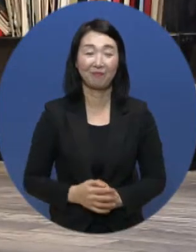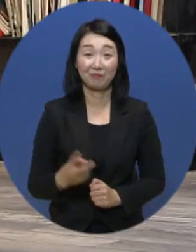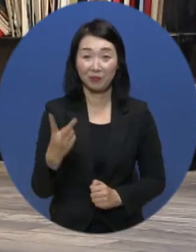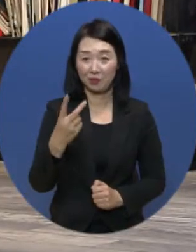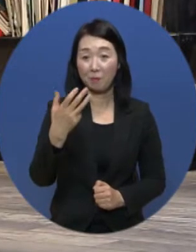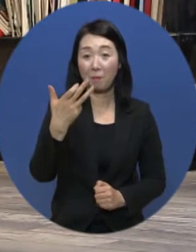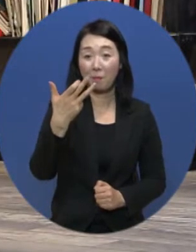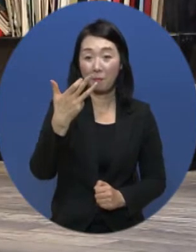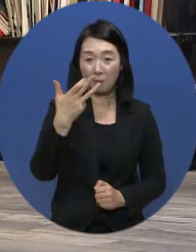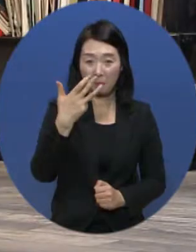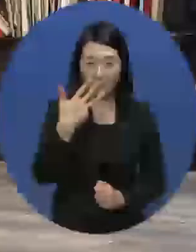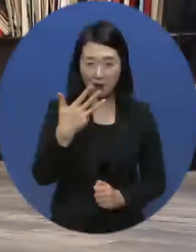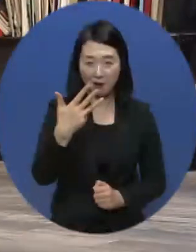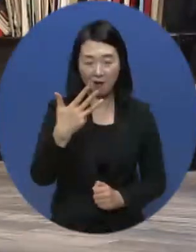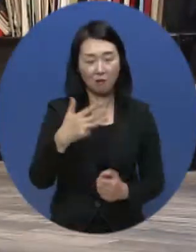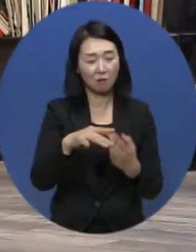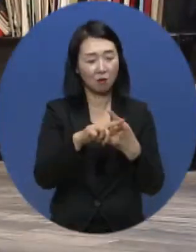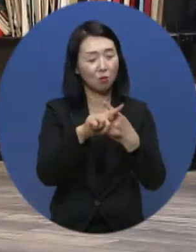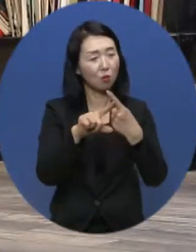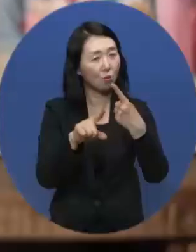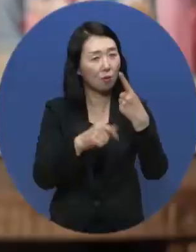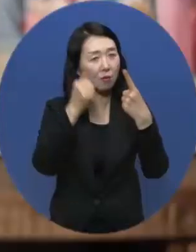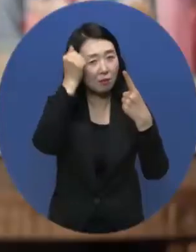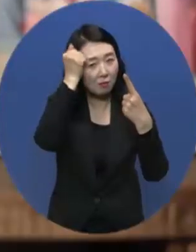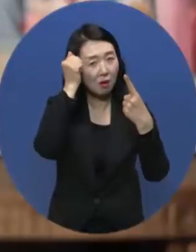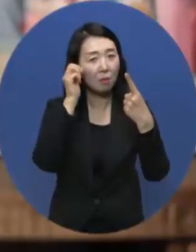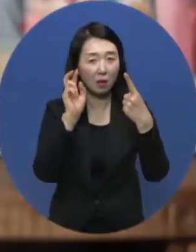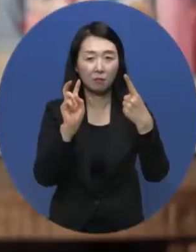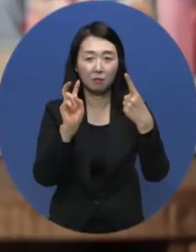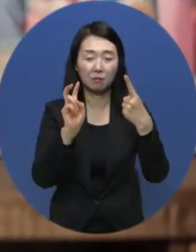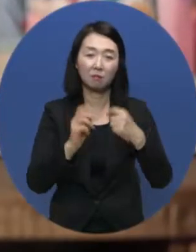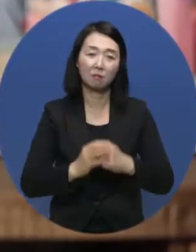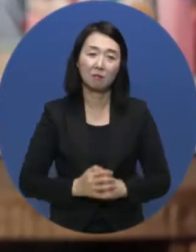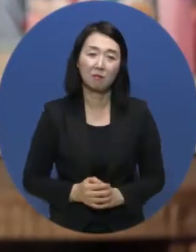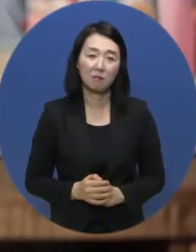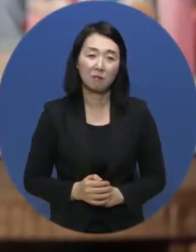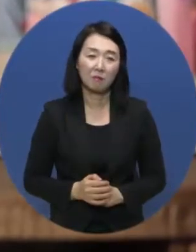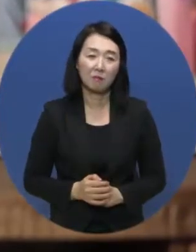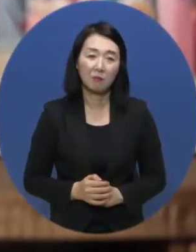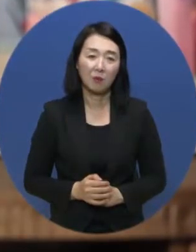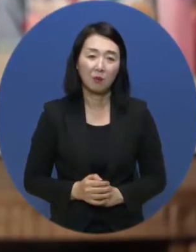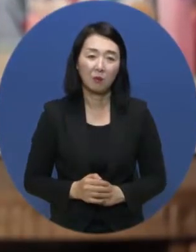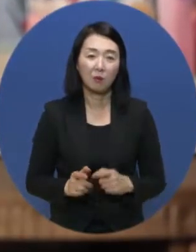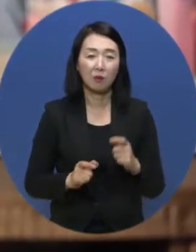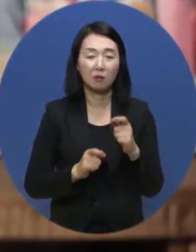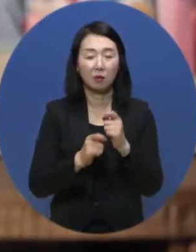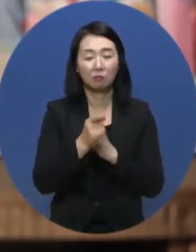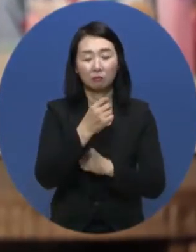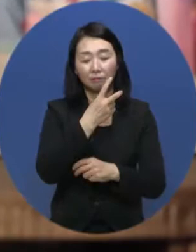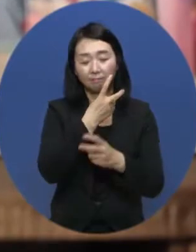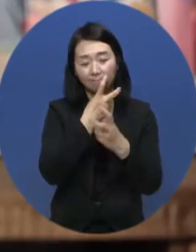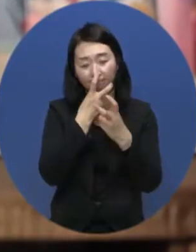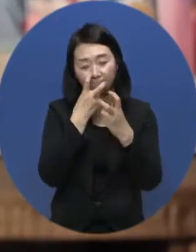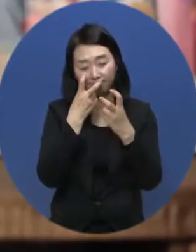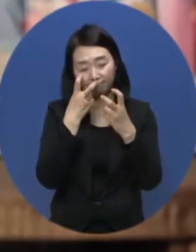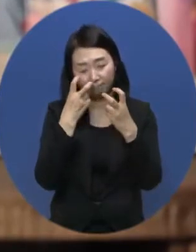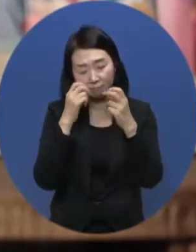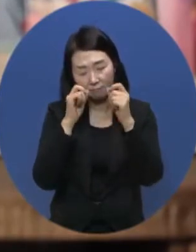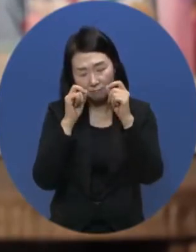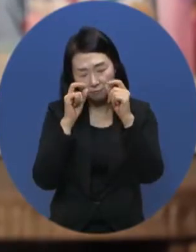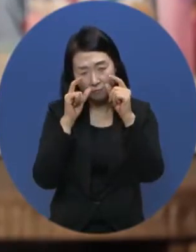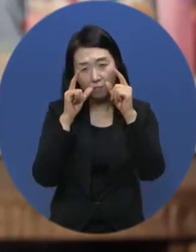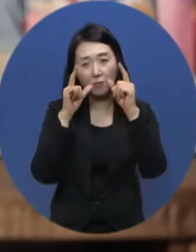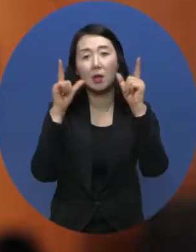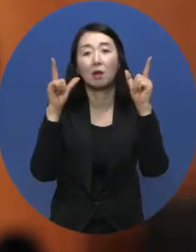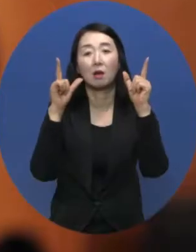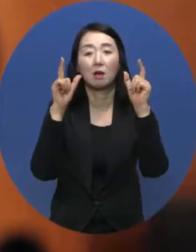2008년 1월로 기억이 되는데요. 긴 잠에서 깨어나듯 힘겹게 눈을 떠보니